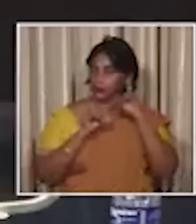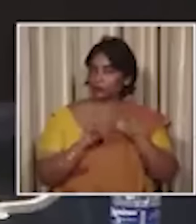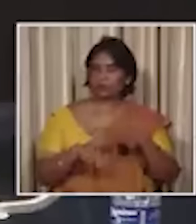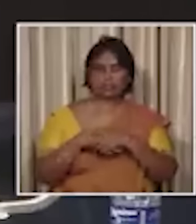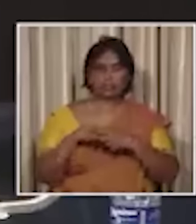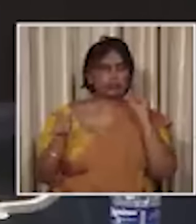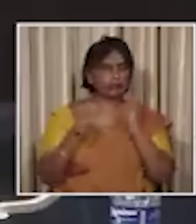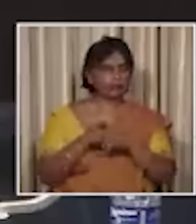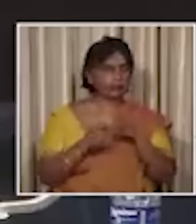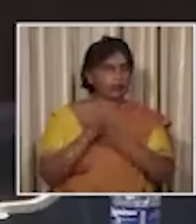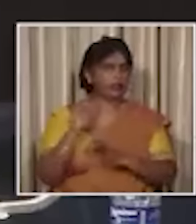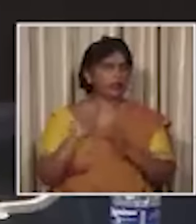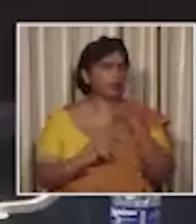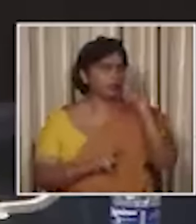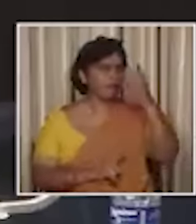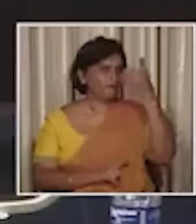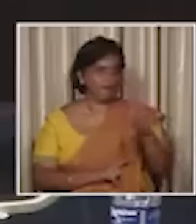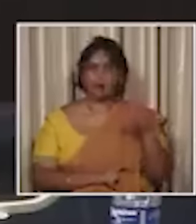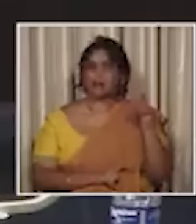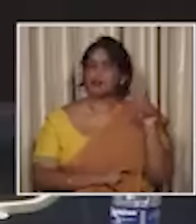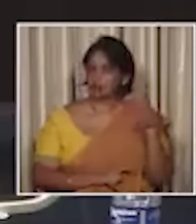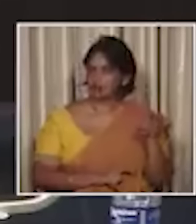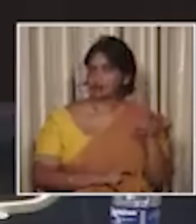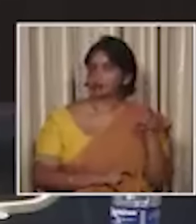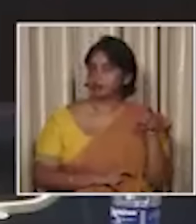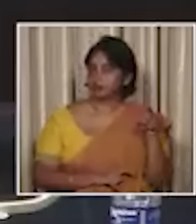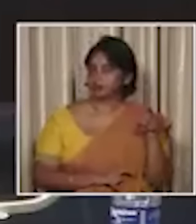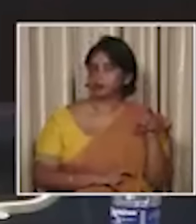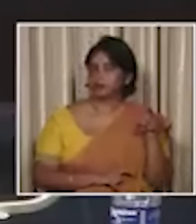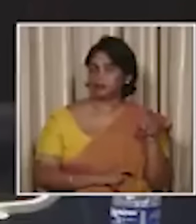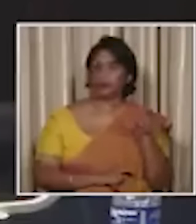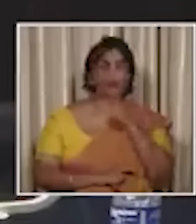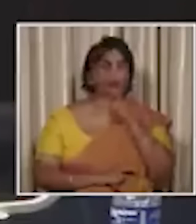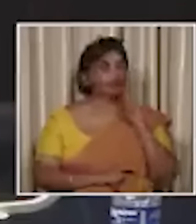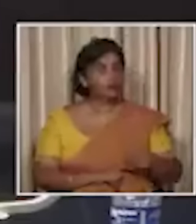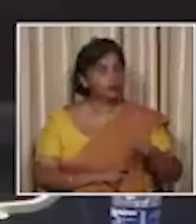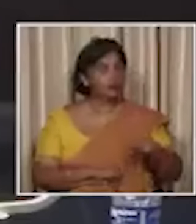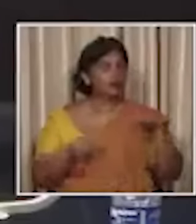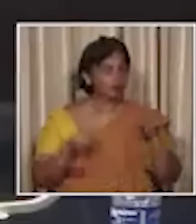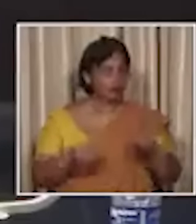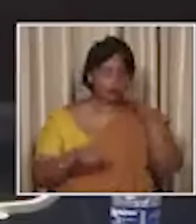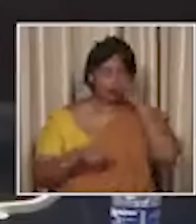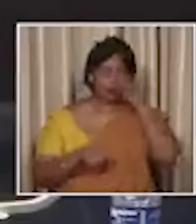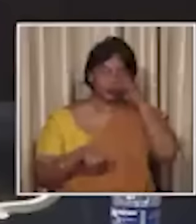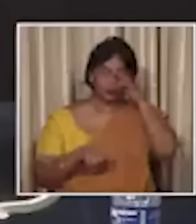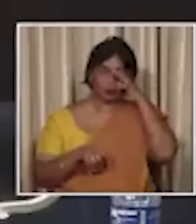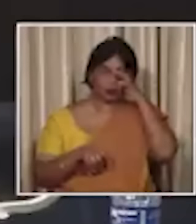விகாரை கட்டப்பட்டது சட்டவிரோதம் என்று தீர்ப்பளிக்கவில்லை, மாறாக ஒரு கட்டடம் கட்டப்பட்டது சட்டவிரோதம்,